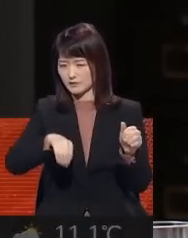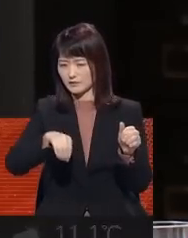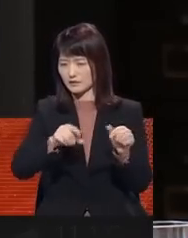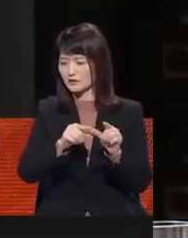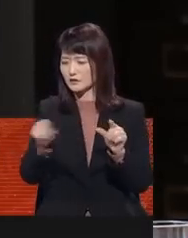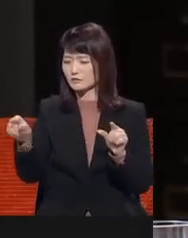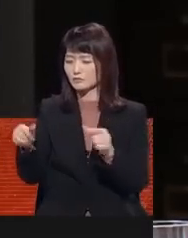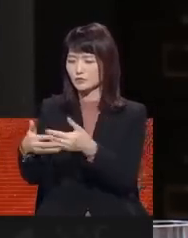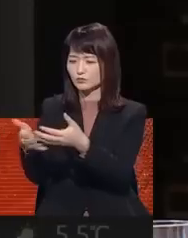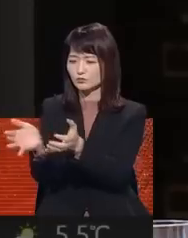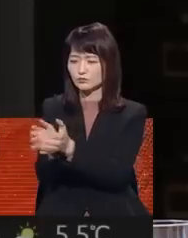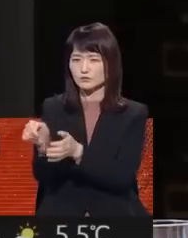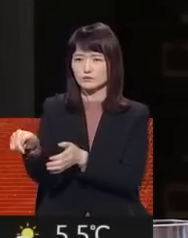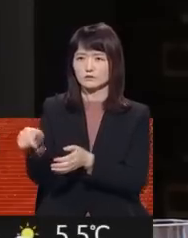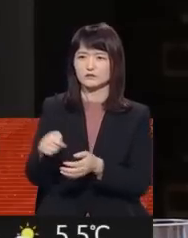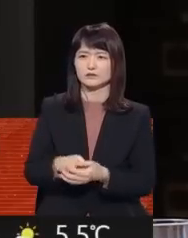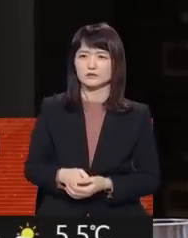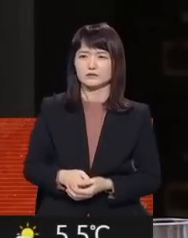무리들이로부터